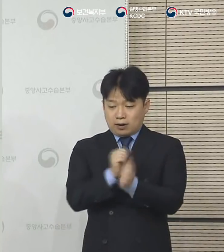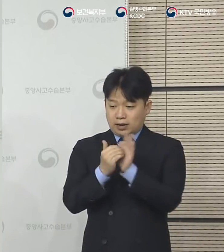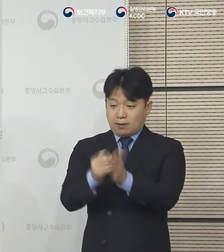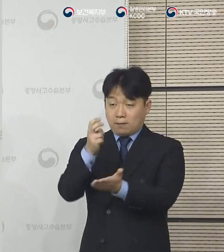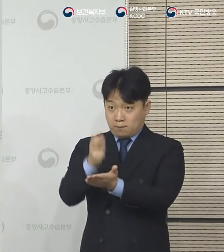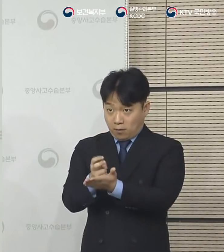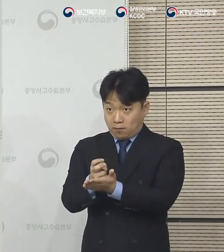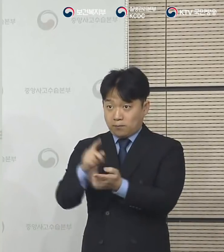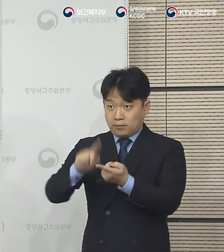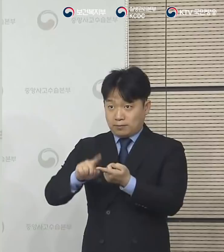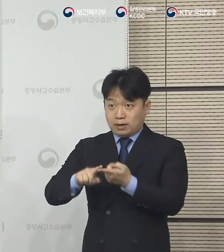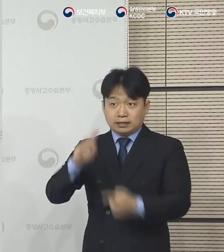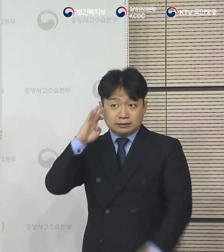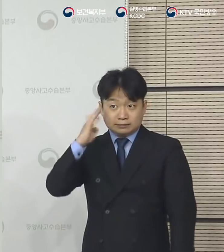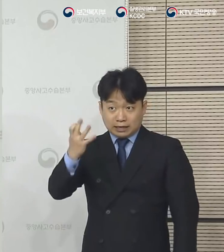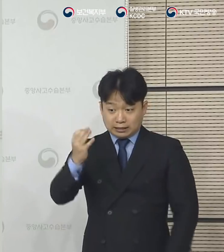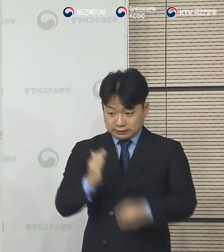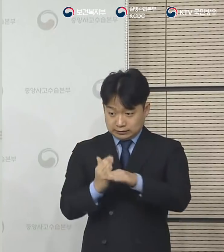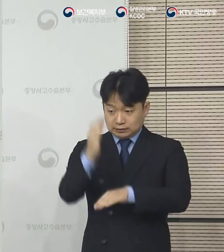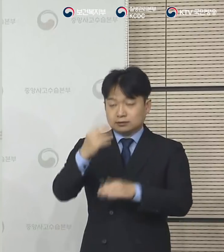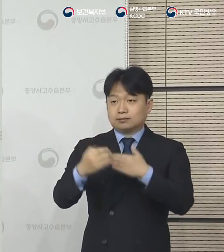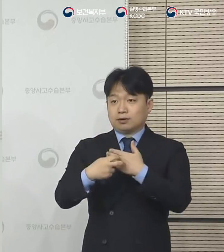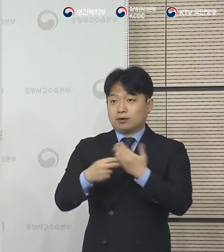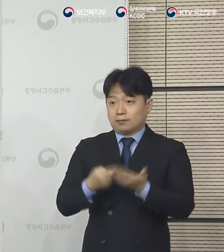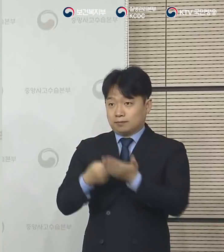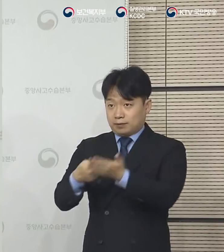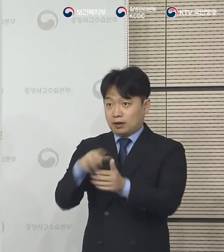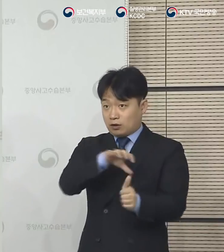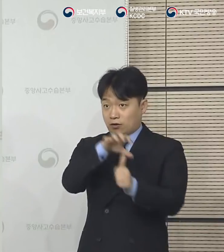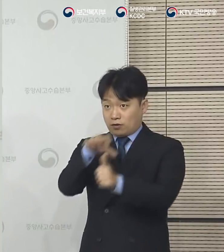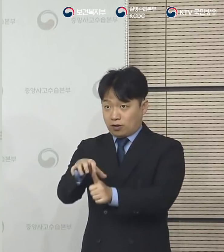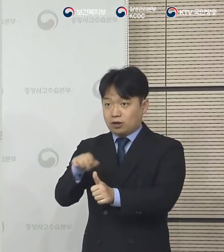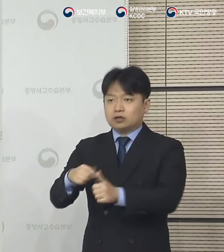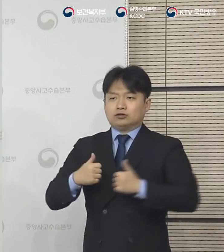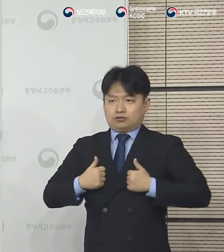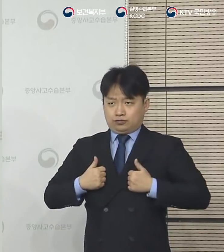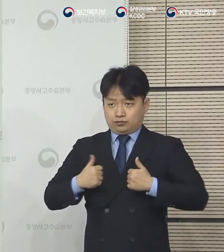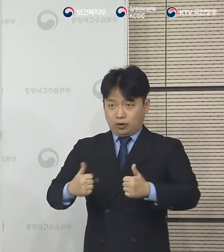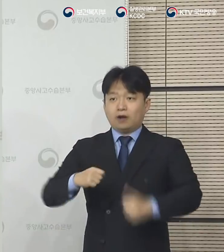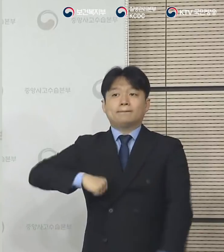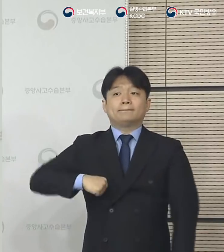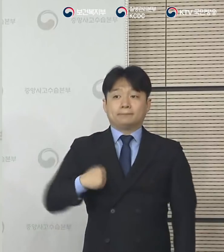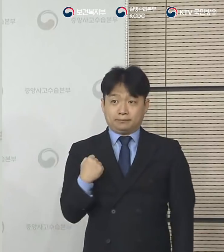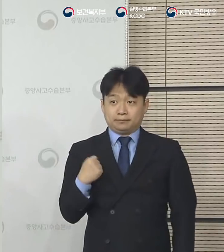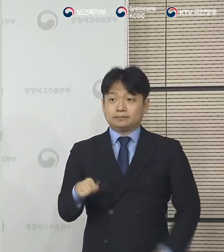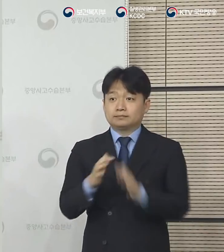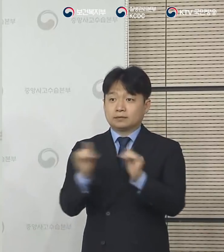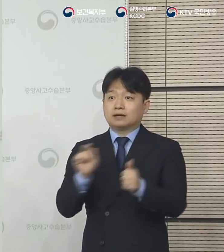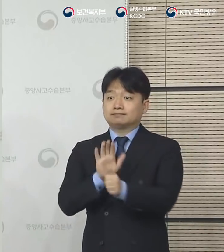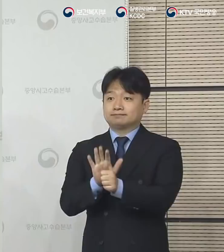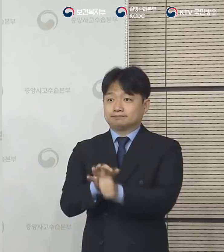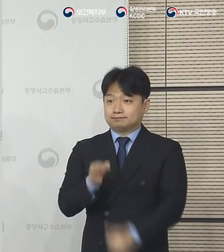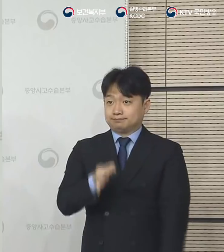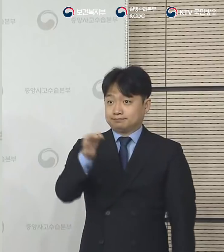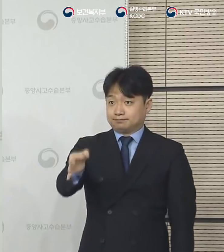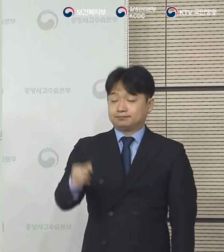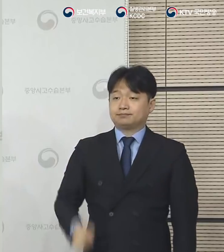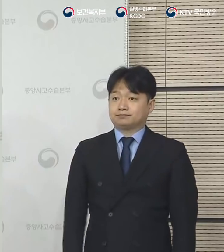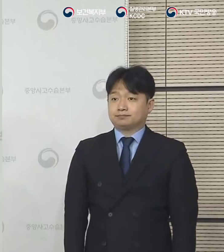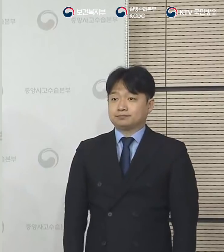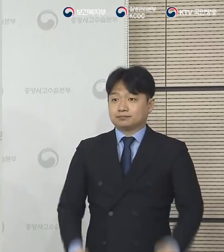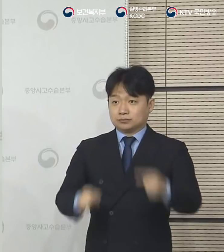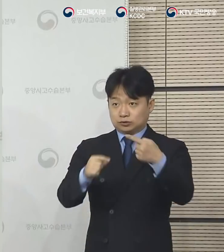따라 14일 이상 입원 또는 격리 조치를 충실히 이행한 분들께 지원되며 두